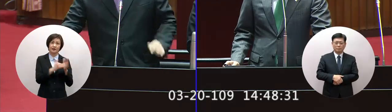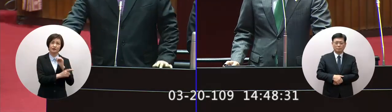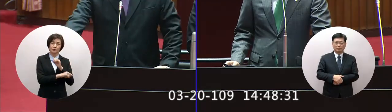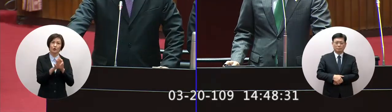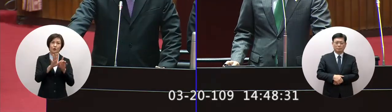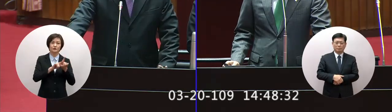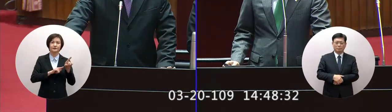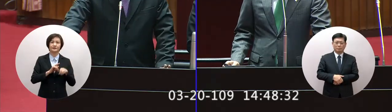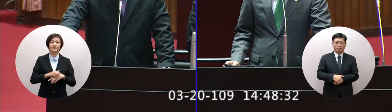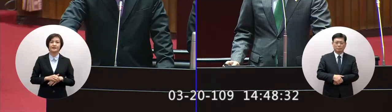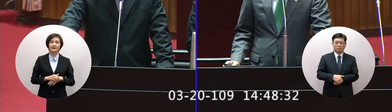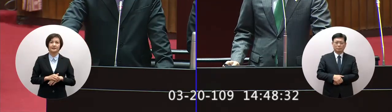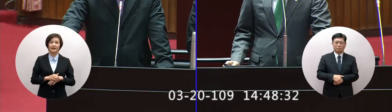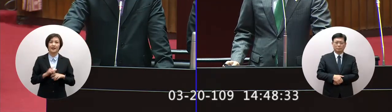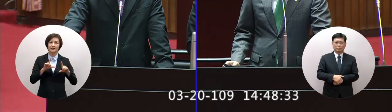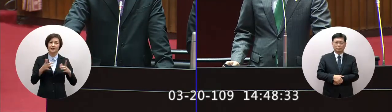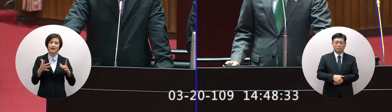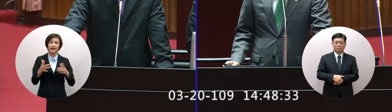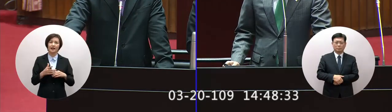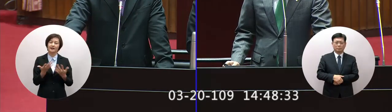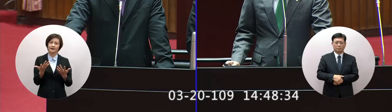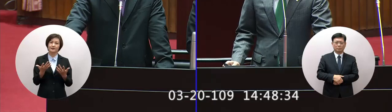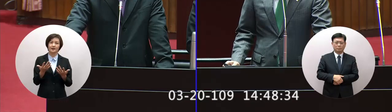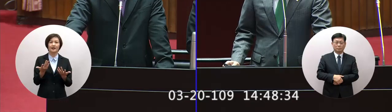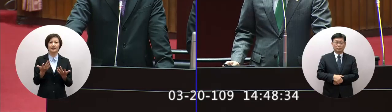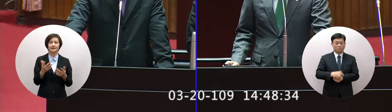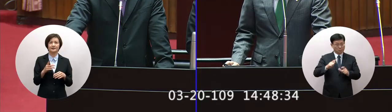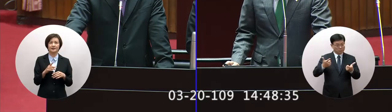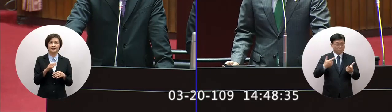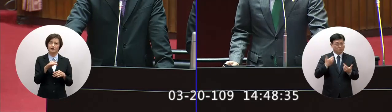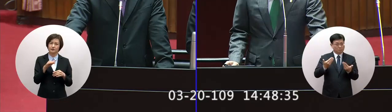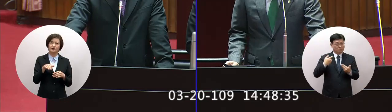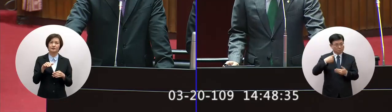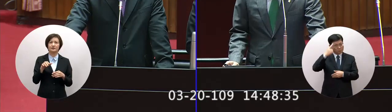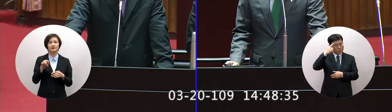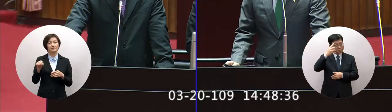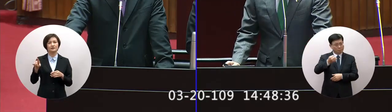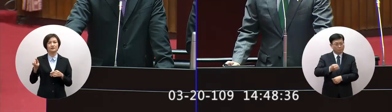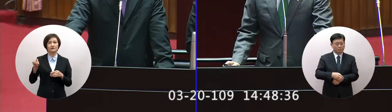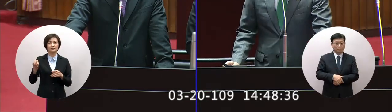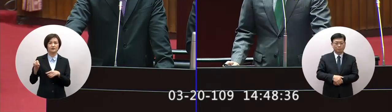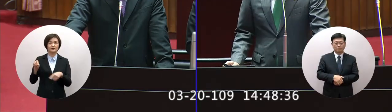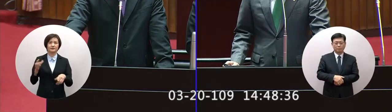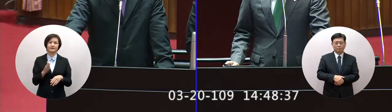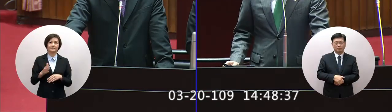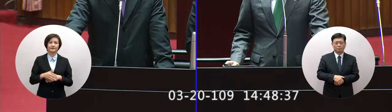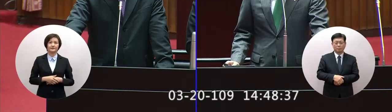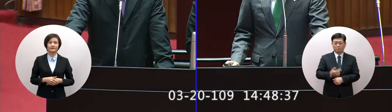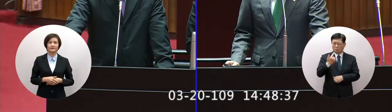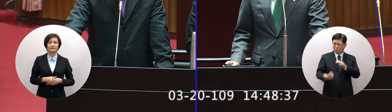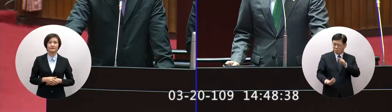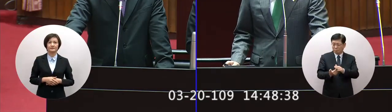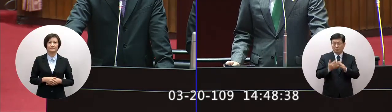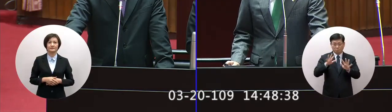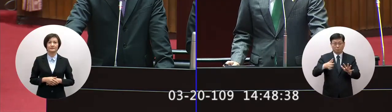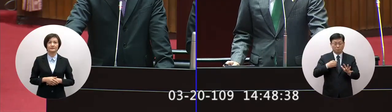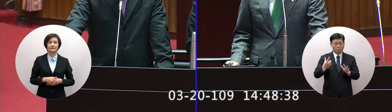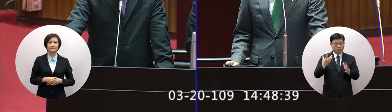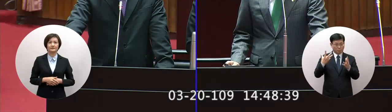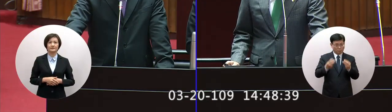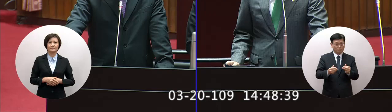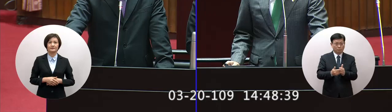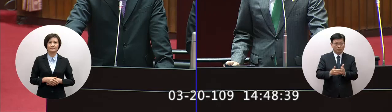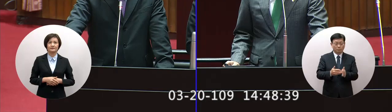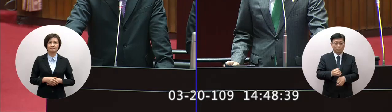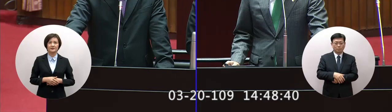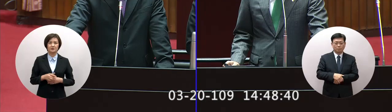有差距，那我们预估还是大概是这个数字， 所以大概会持续几天的时间， 应该是。 是我们最高峰过了没有？ 最